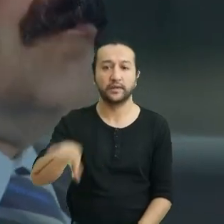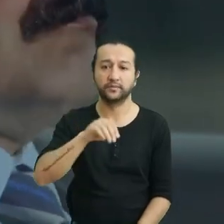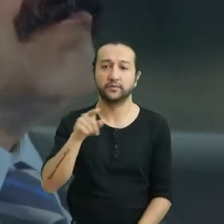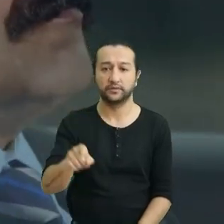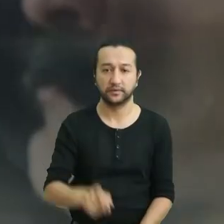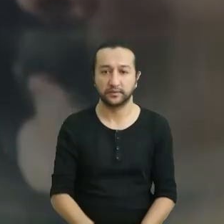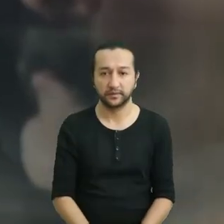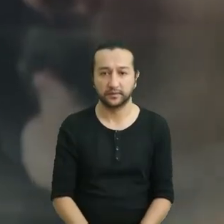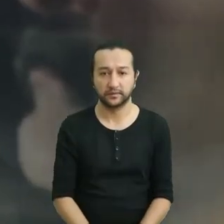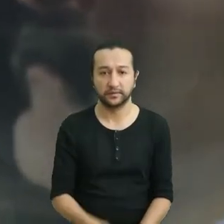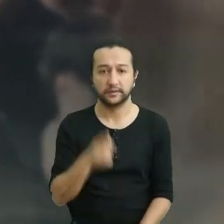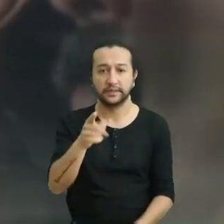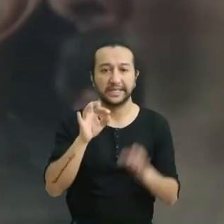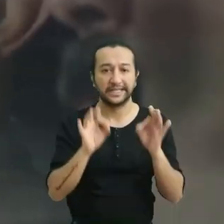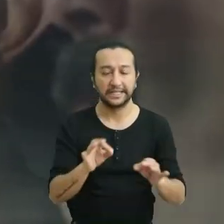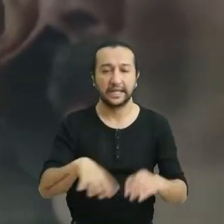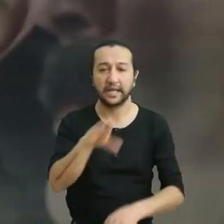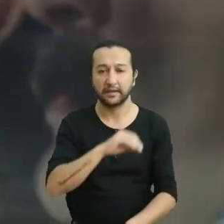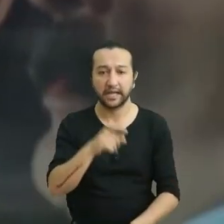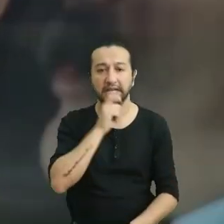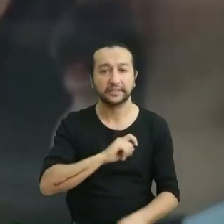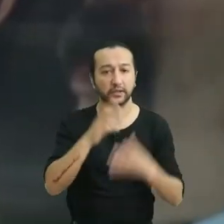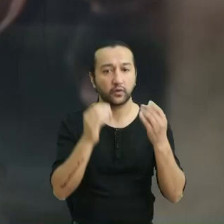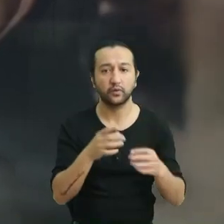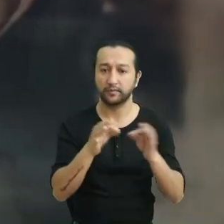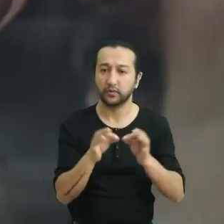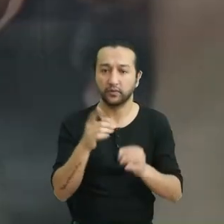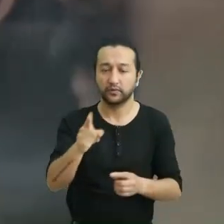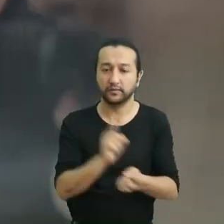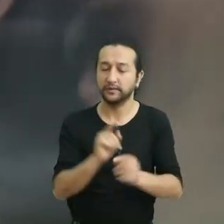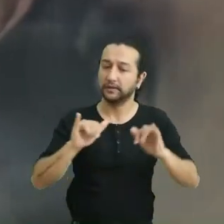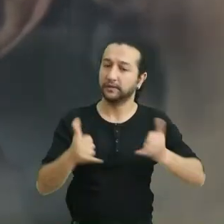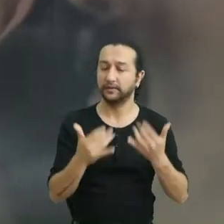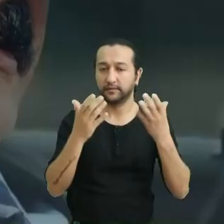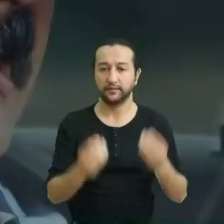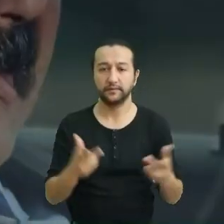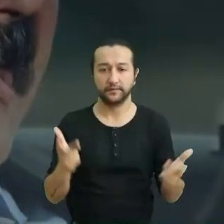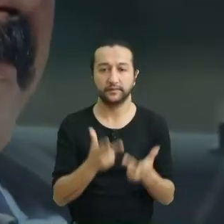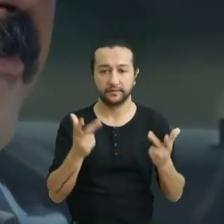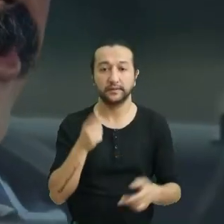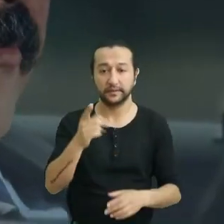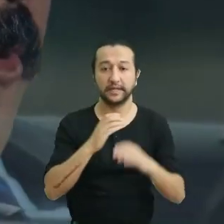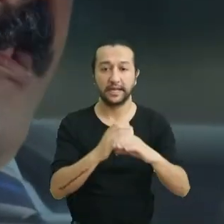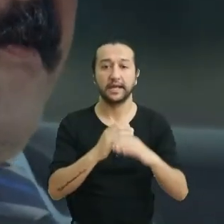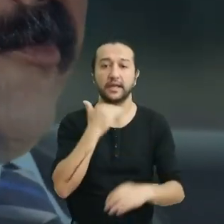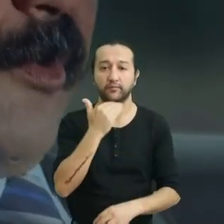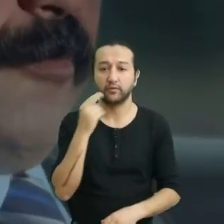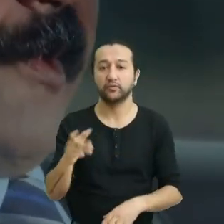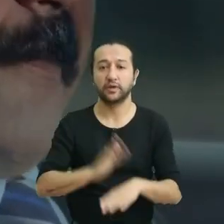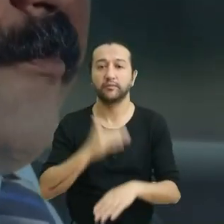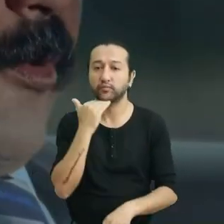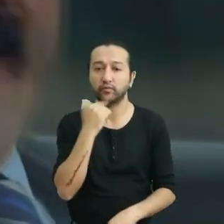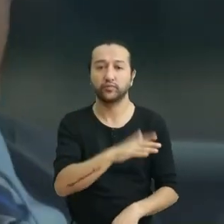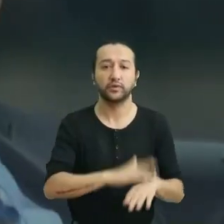şunları. Yine kimsenin ayağına bastı Birol. Of of. Nakliye yapamıyorum, onu yapamıyorum,